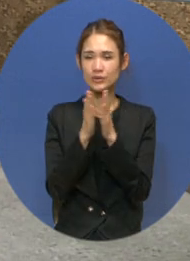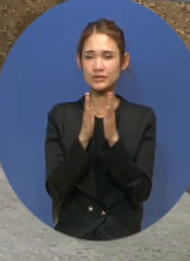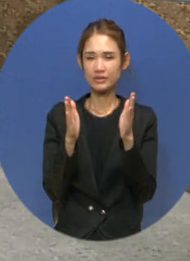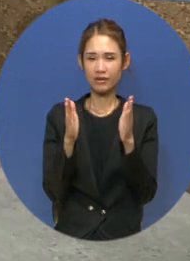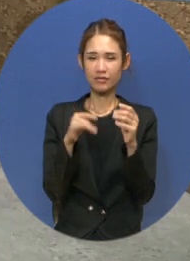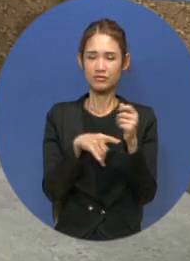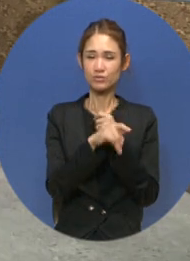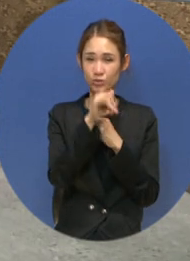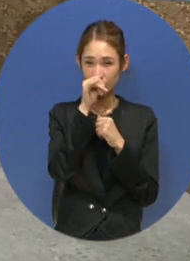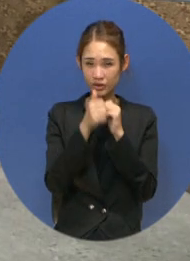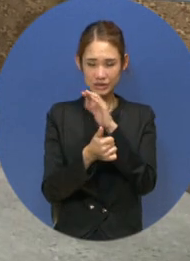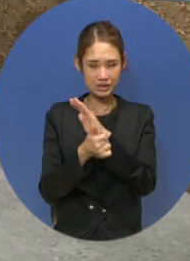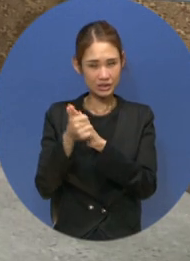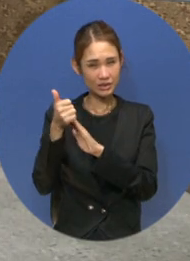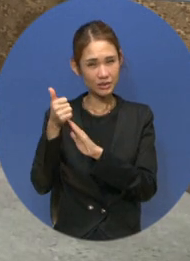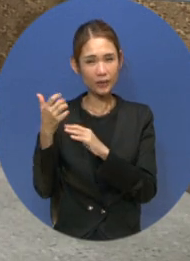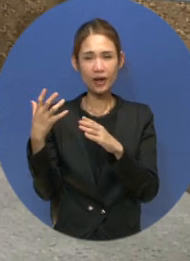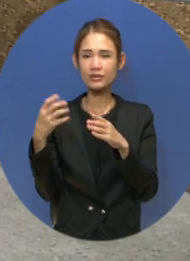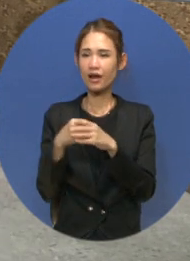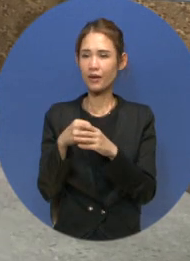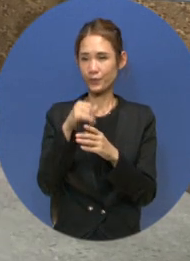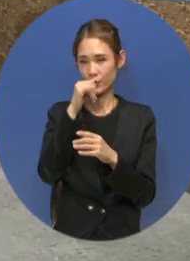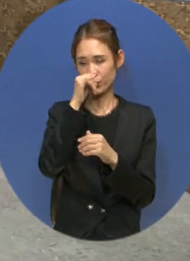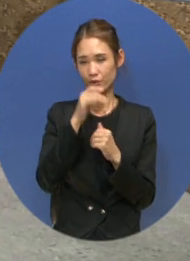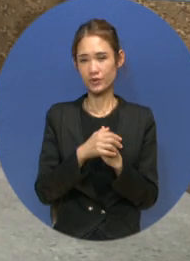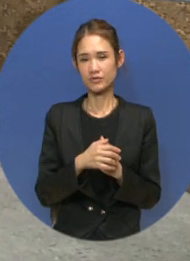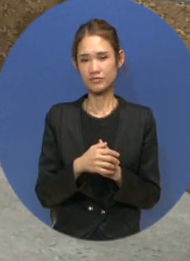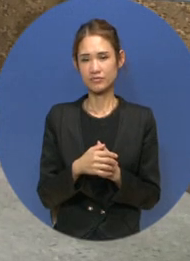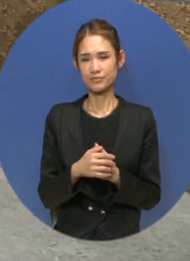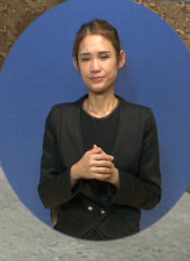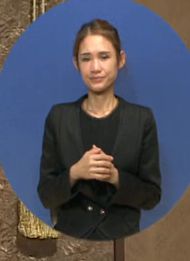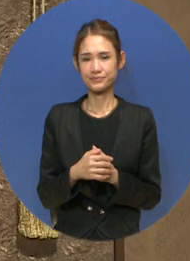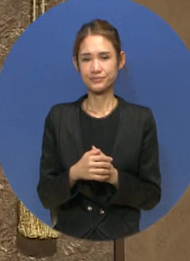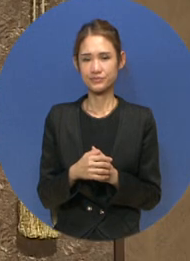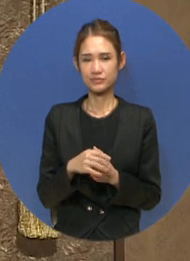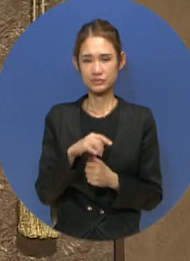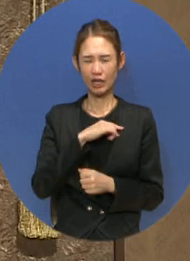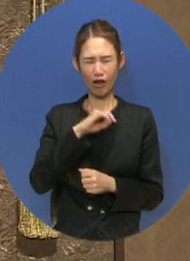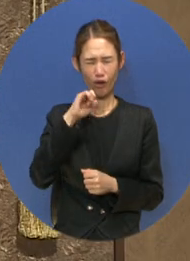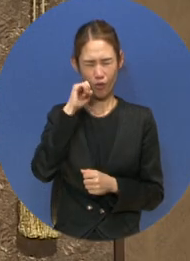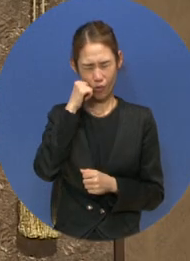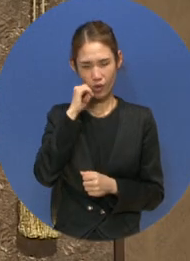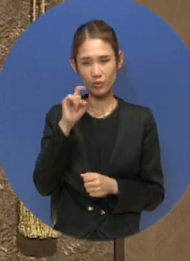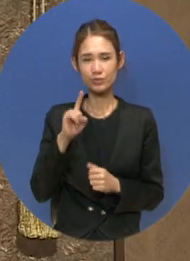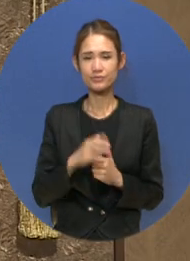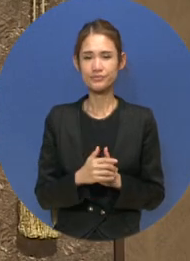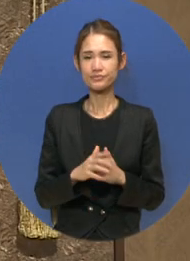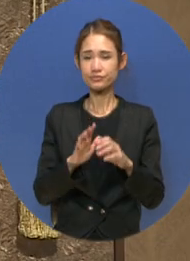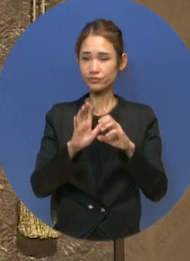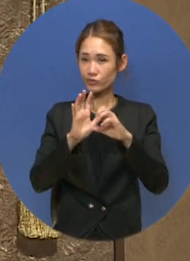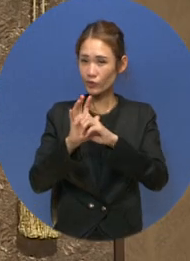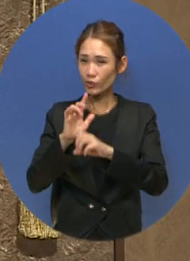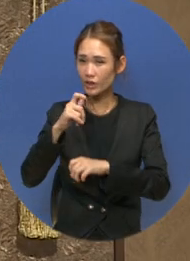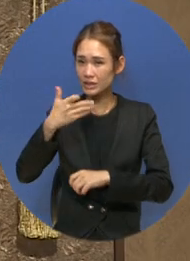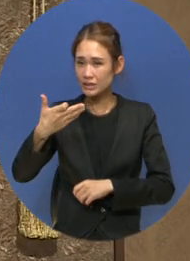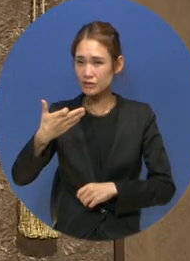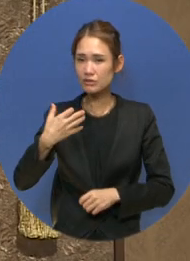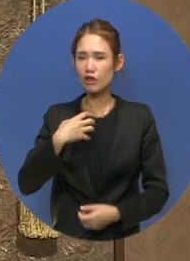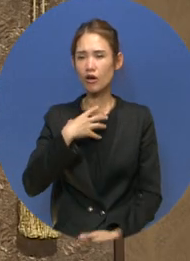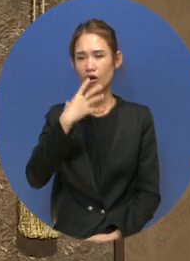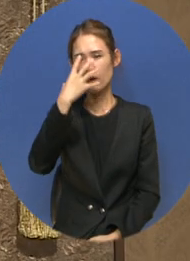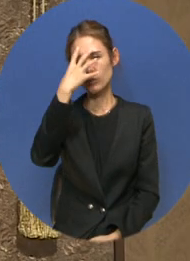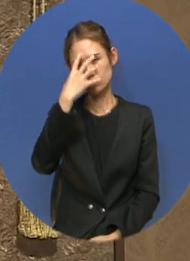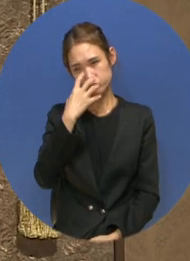의미를 하지만 또 희망적인 그런 의미도 담고 있는데 아무래도 뭐 가장 어려운 게 지금 코로나로 인해서 우울증인 것